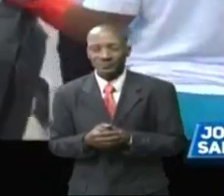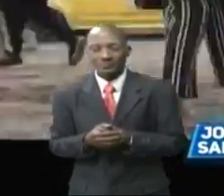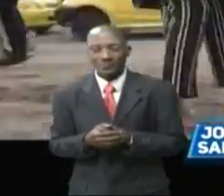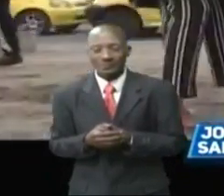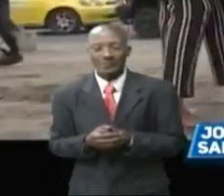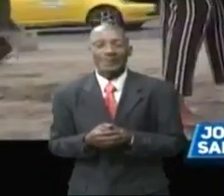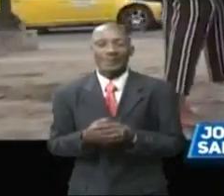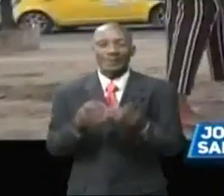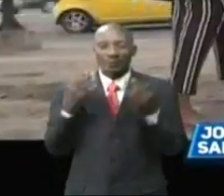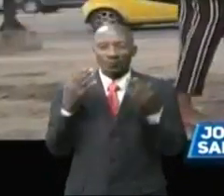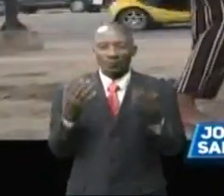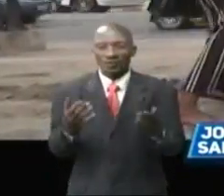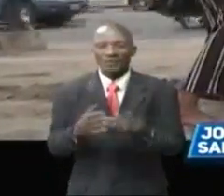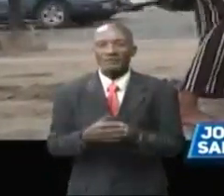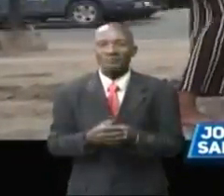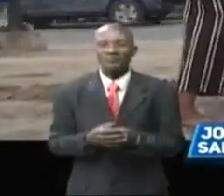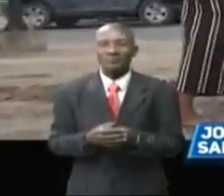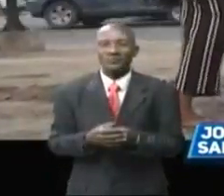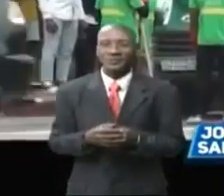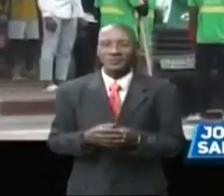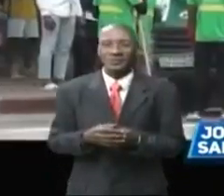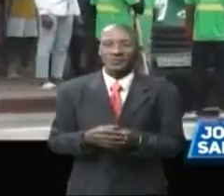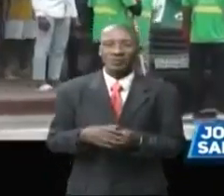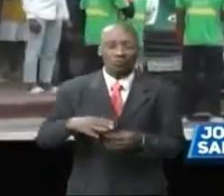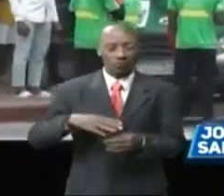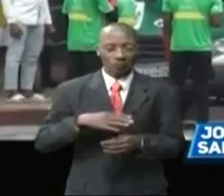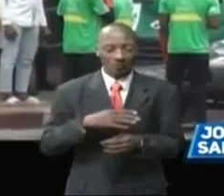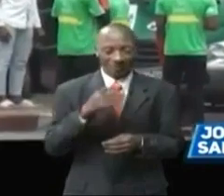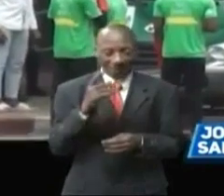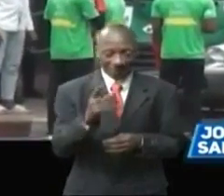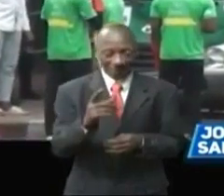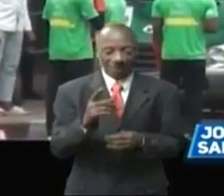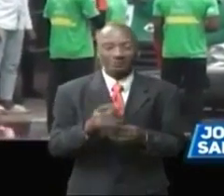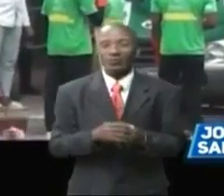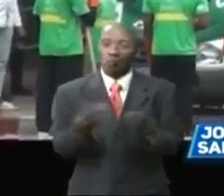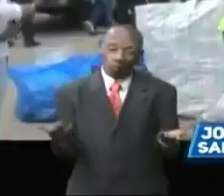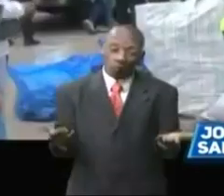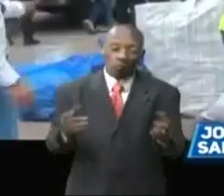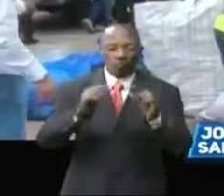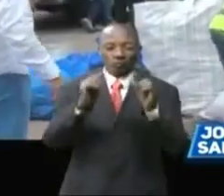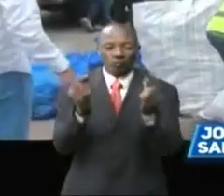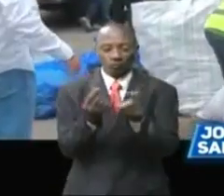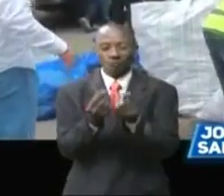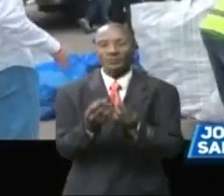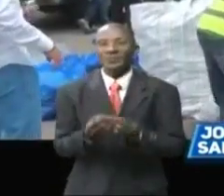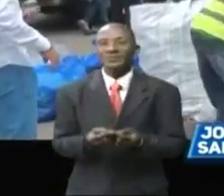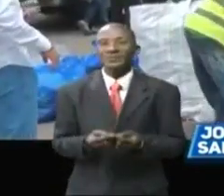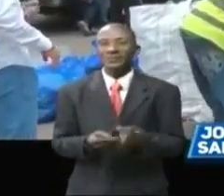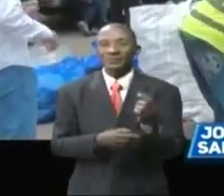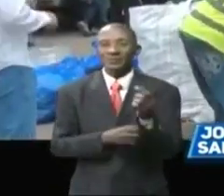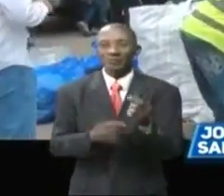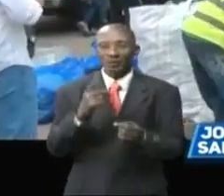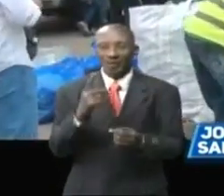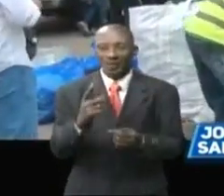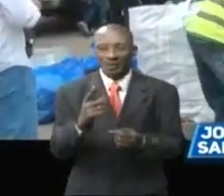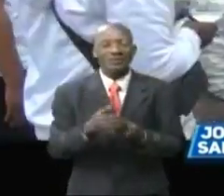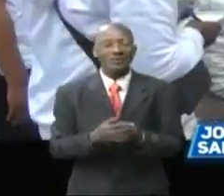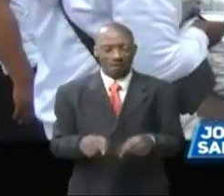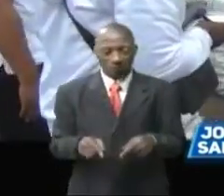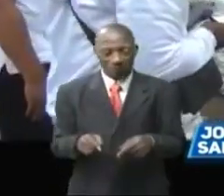travers le projet Kintoko, en appui détail à l'opération Kinbopeto. 20 tonnes de déchets en moyenne évacués à